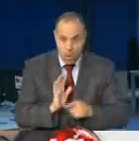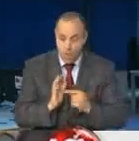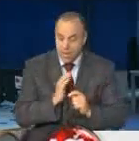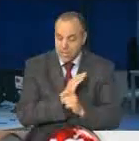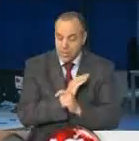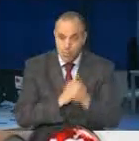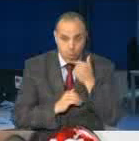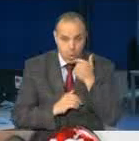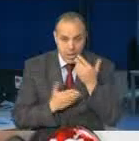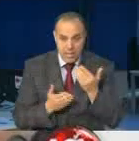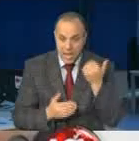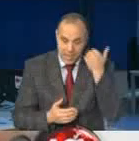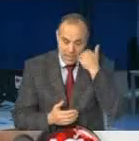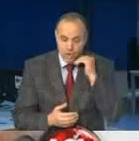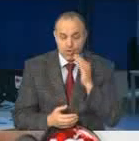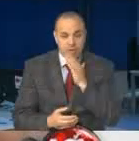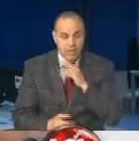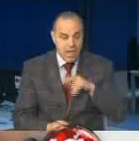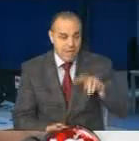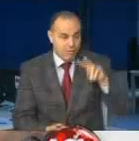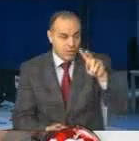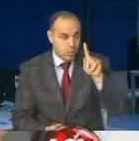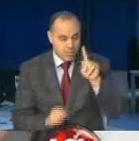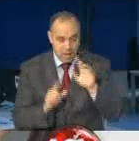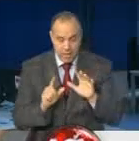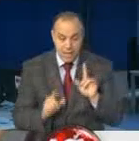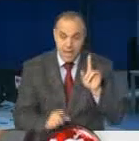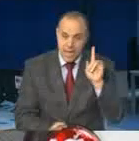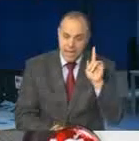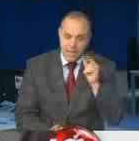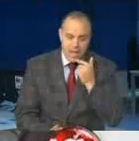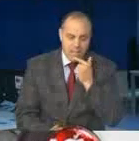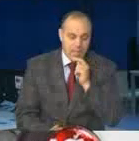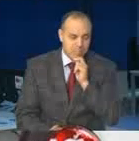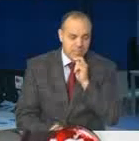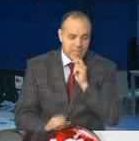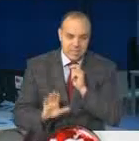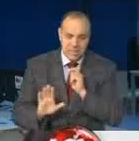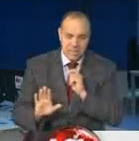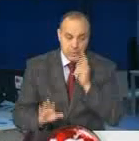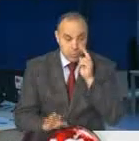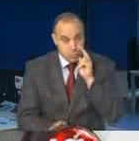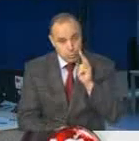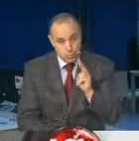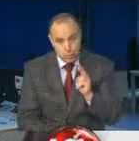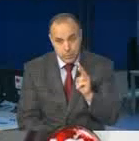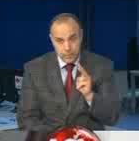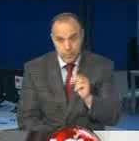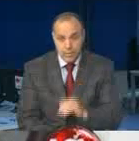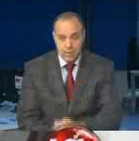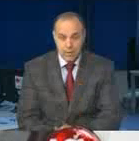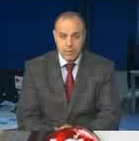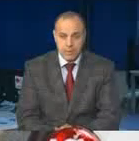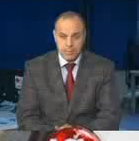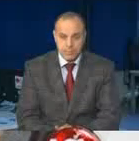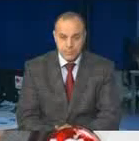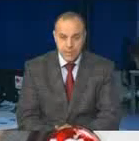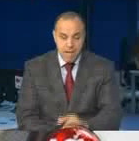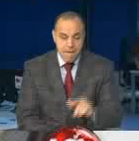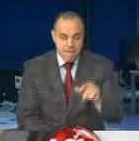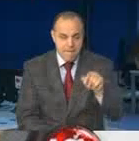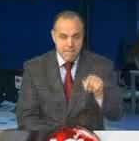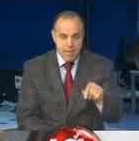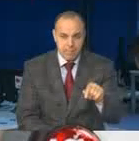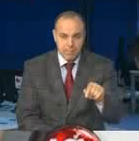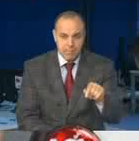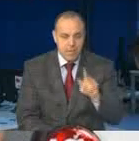أسبوع يعني الحالي نهار 2 جانفي 2017، لكن رغم هذا ما زلنا نلاحظوا أنه هناك